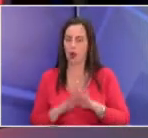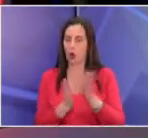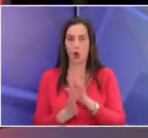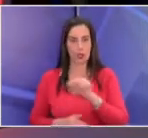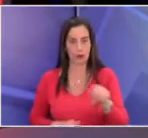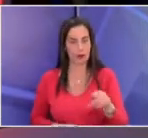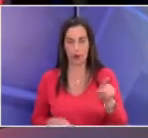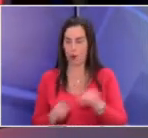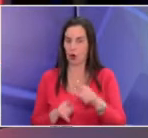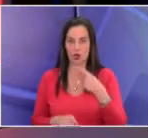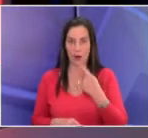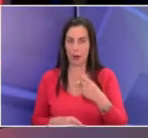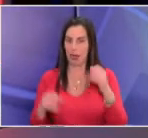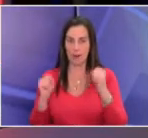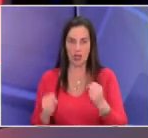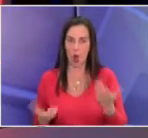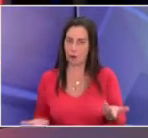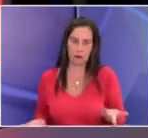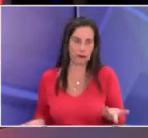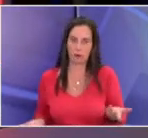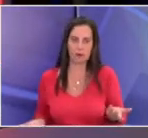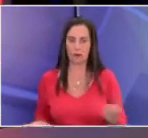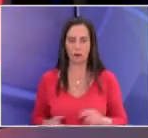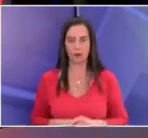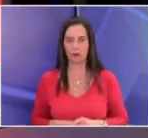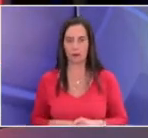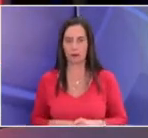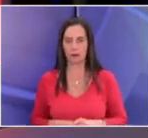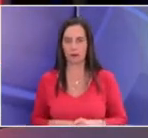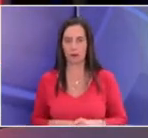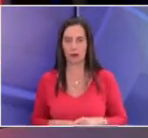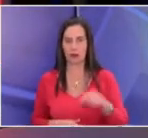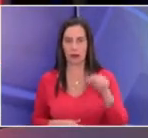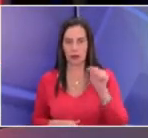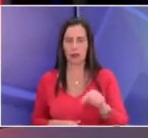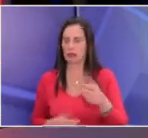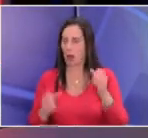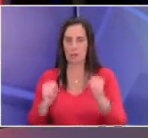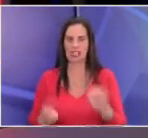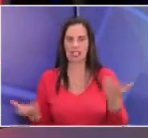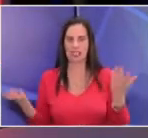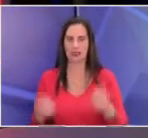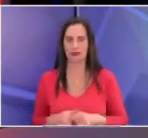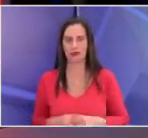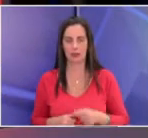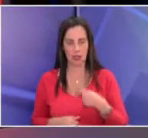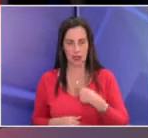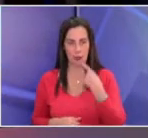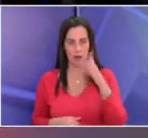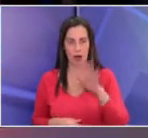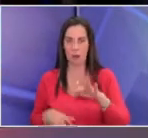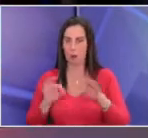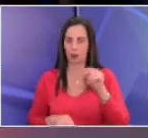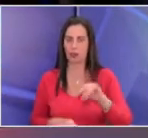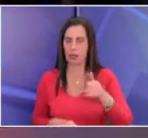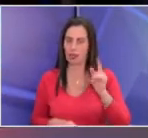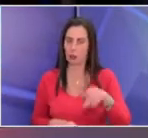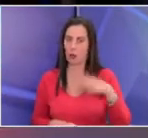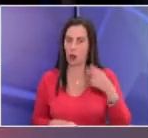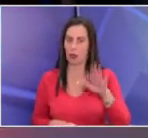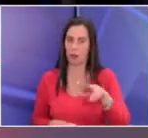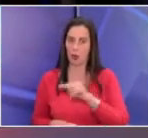פינה חדשה כזו, שבאמת גם ננסה לראות אם באמת מישהו מקשיב. זאת אומרת, יש הרבה דברים ביום-יום שאתה רואה ברשתות החברתיות,